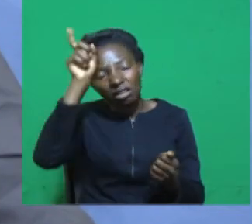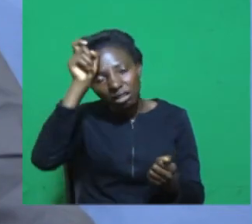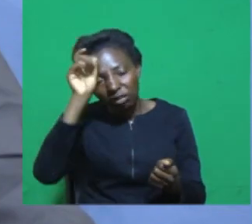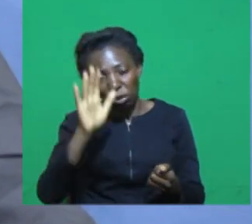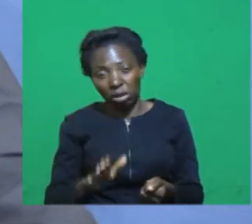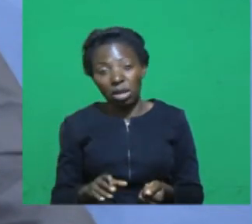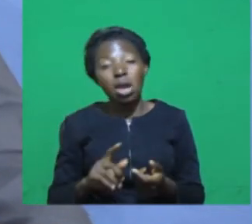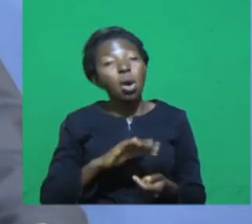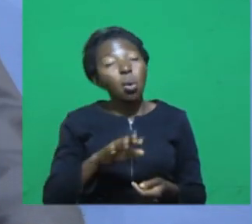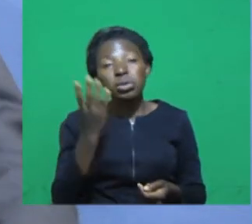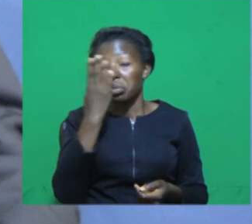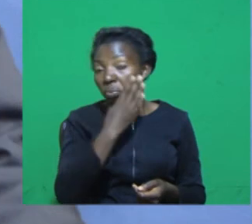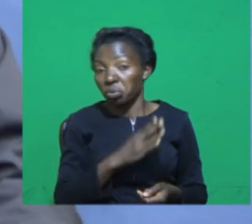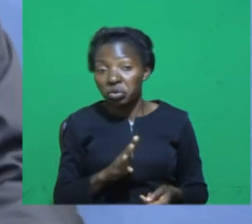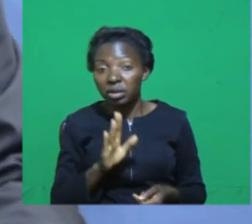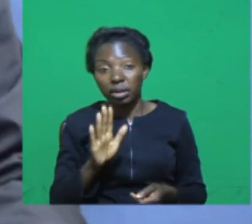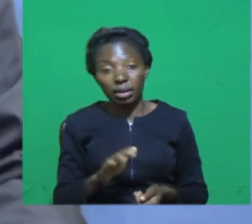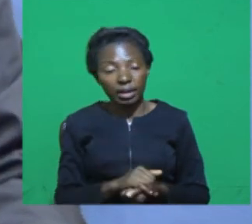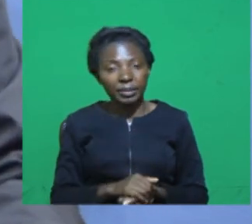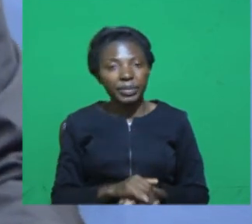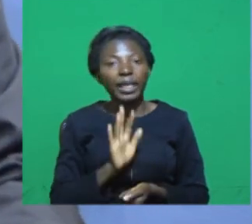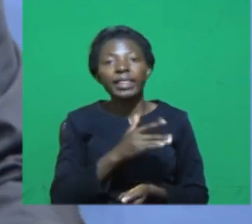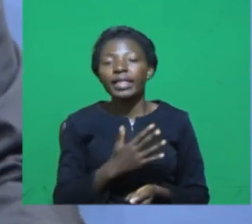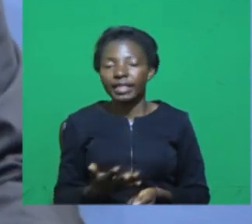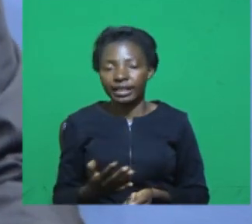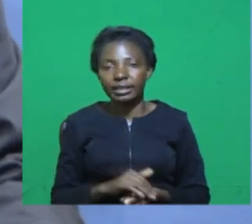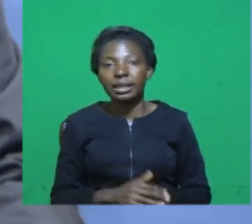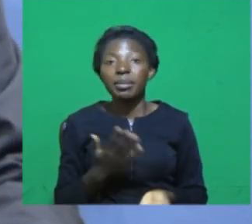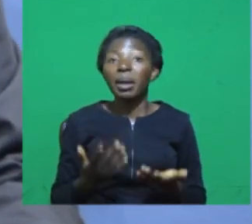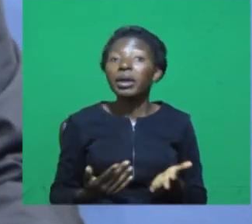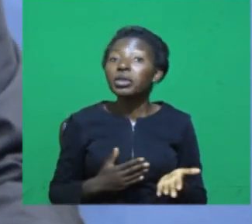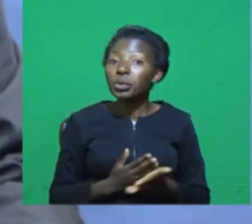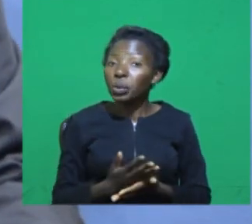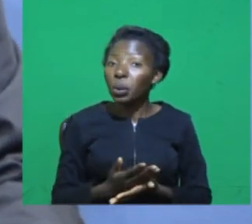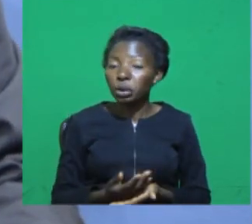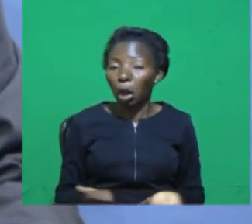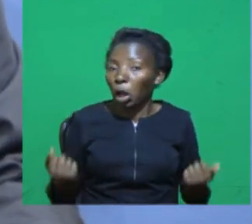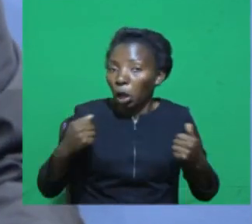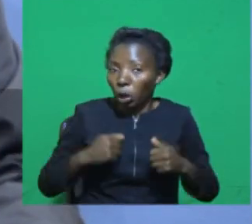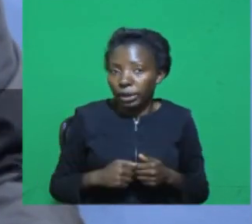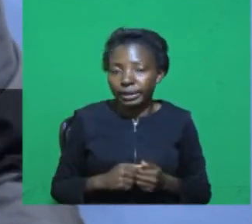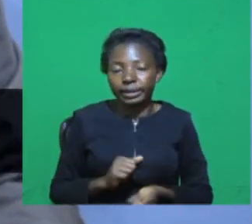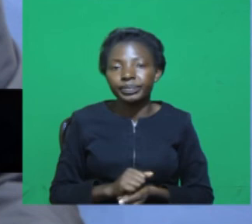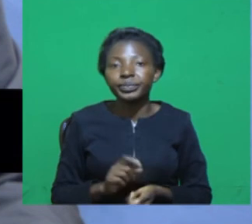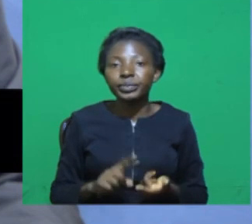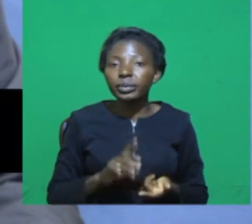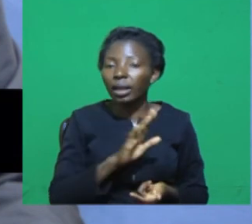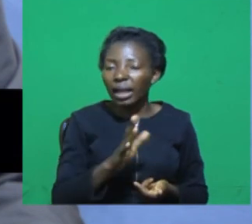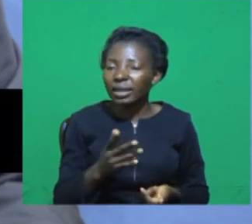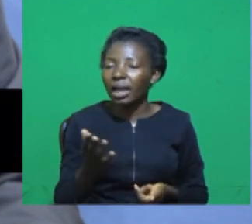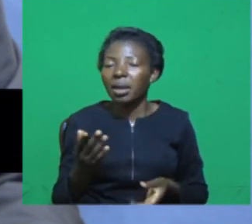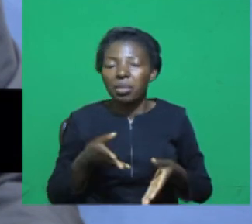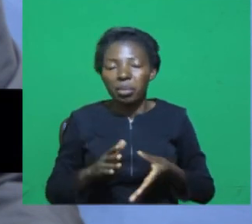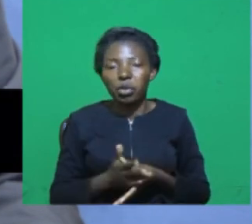But hanzi beauty yaanga ainayo imwe yacho kuburikidza nezvaaiva akapfeka, imwe yobva pane mamwe